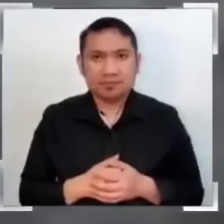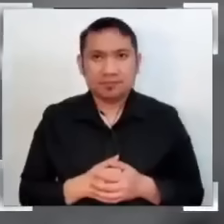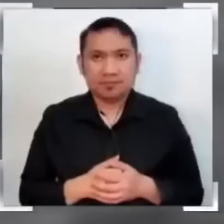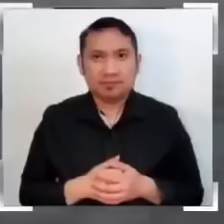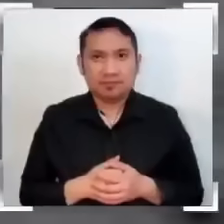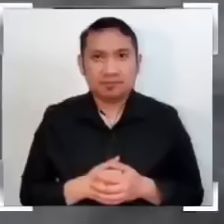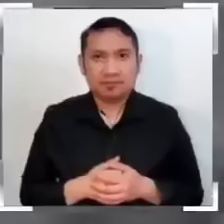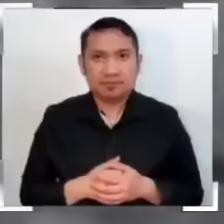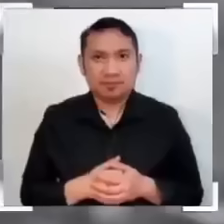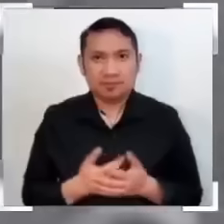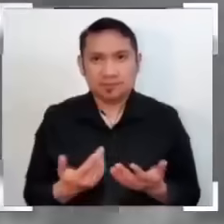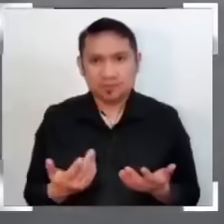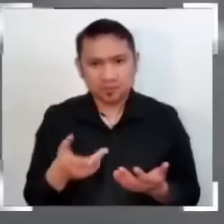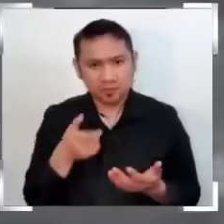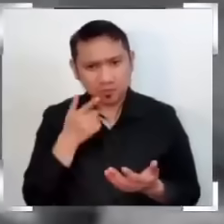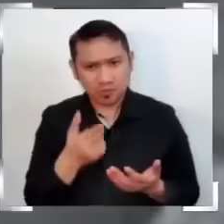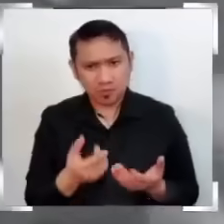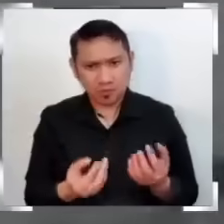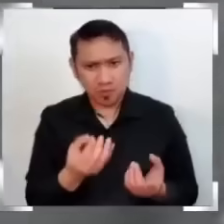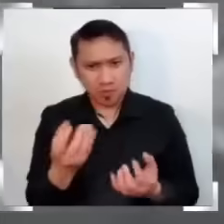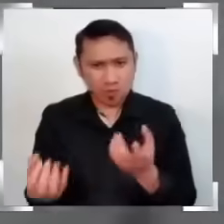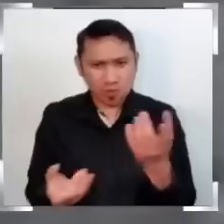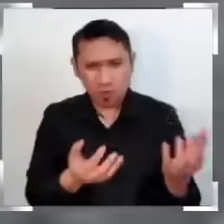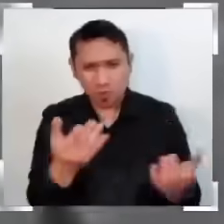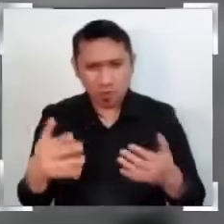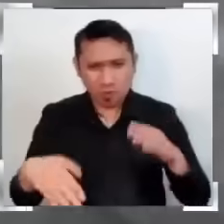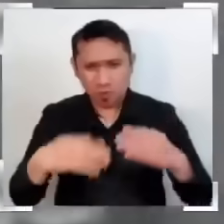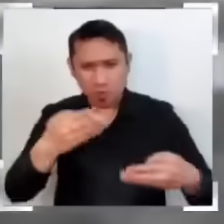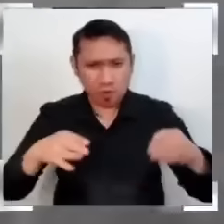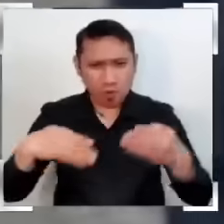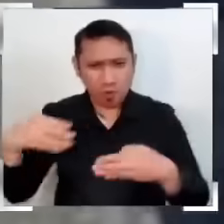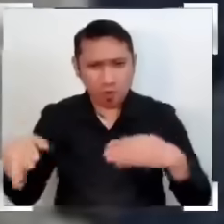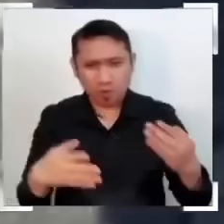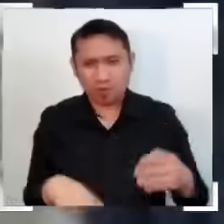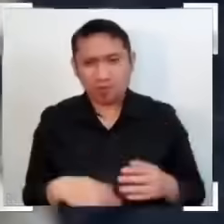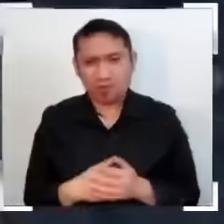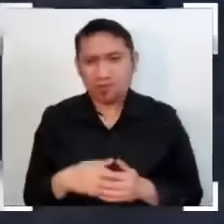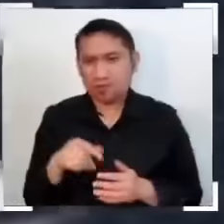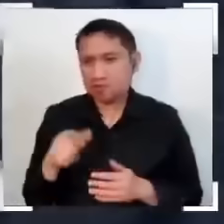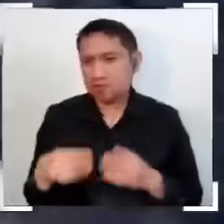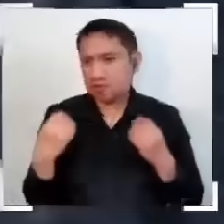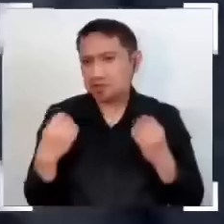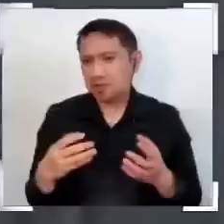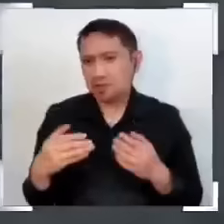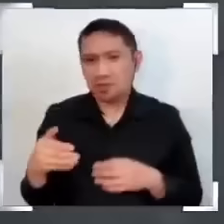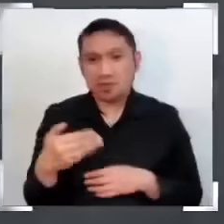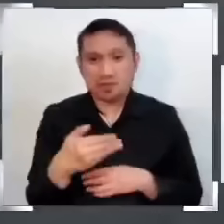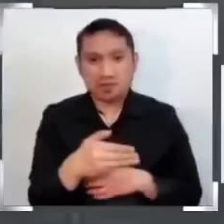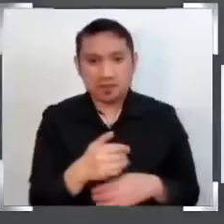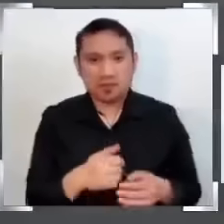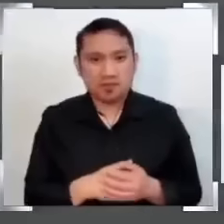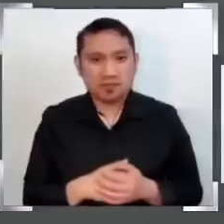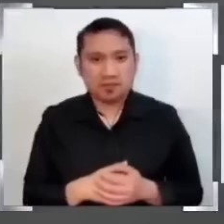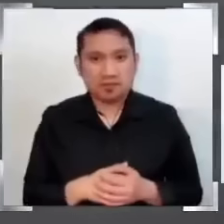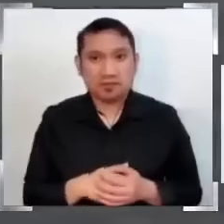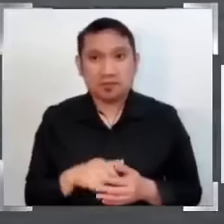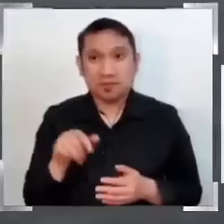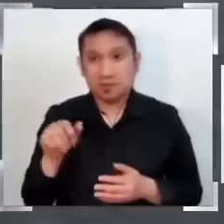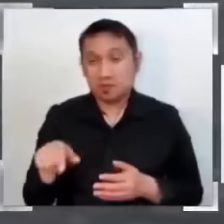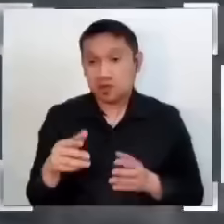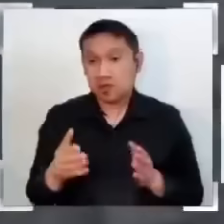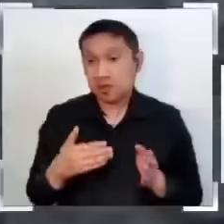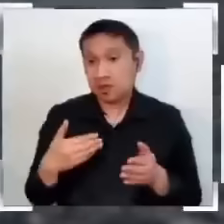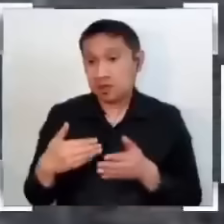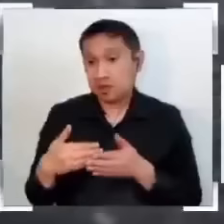ang tubig sa ilog na ito dahil sa dami ng gumagalaw na isda. Sangkaterba sila sa isang gilid ng ilog,